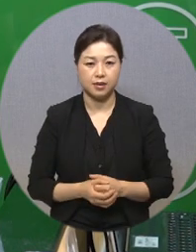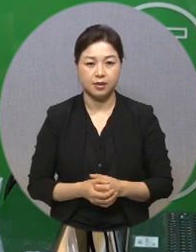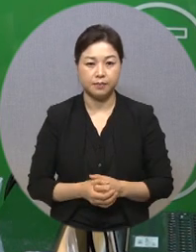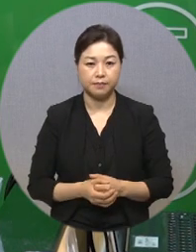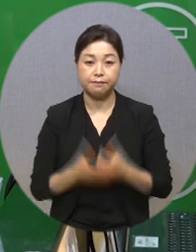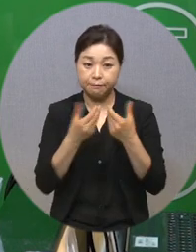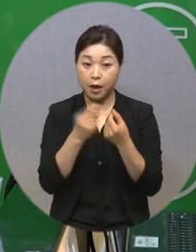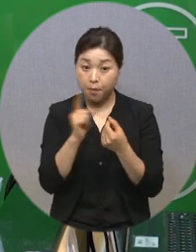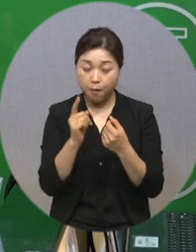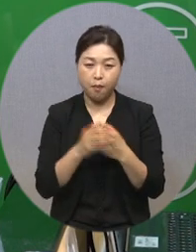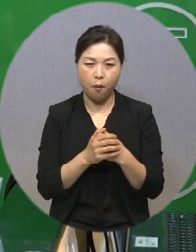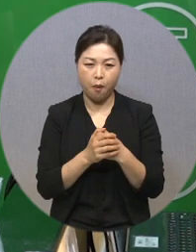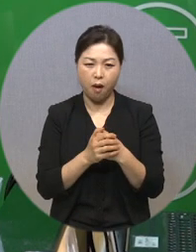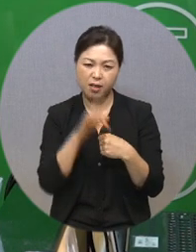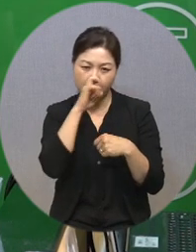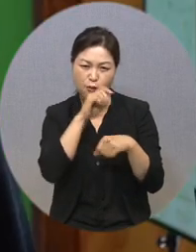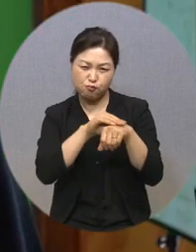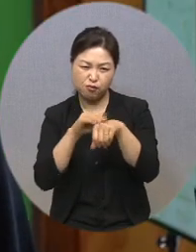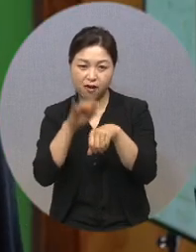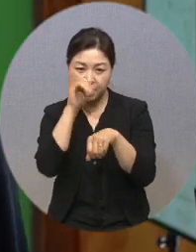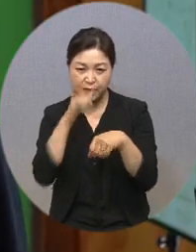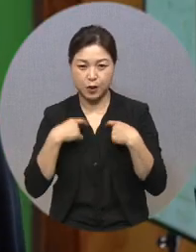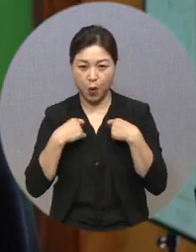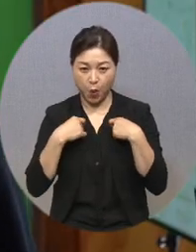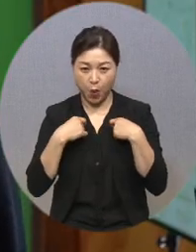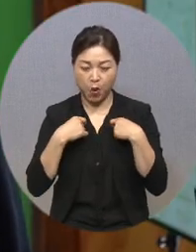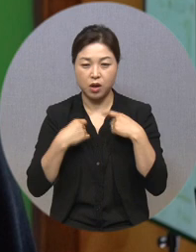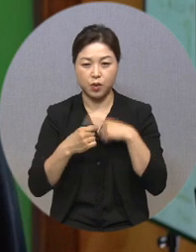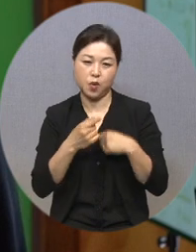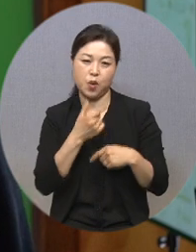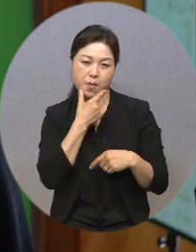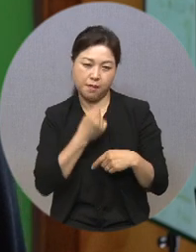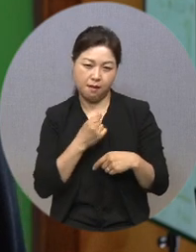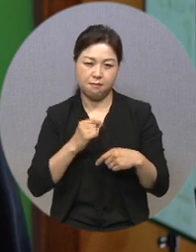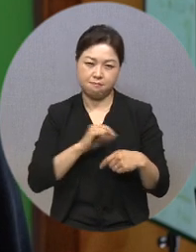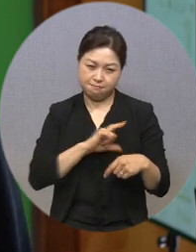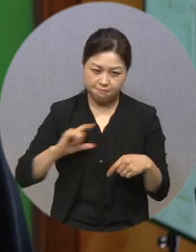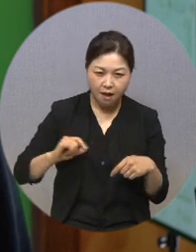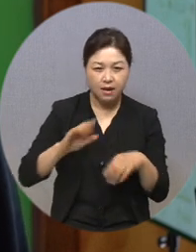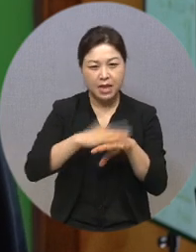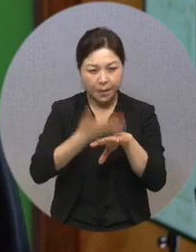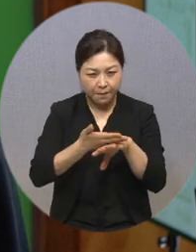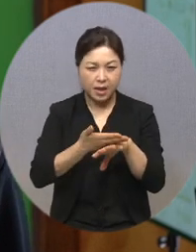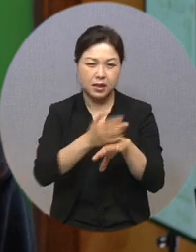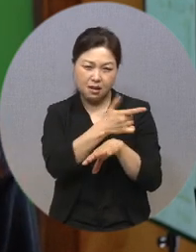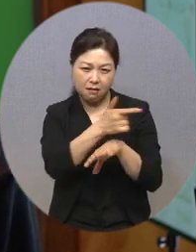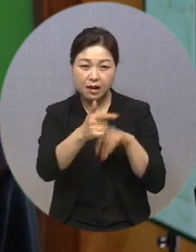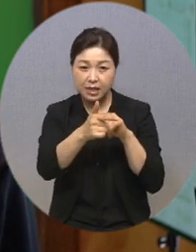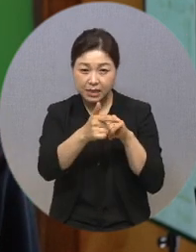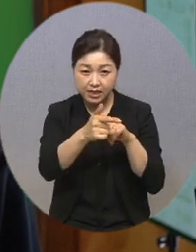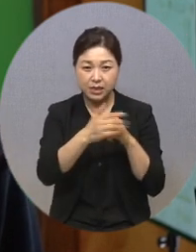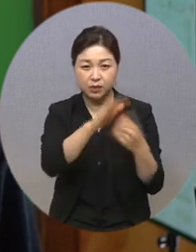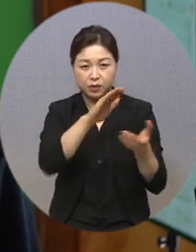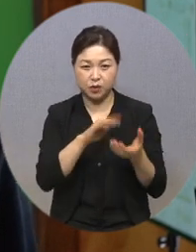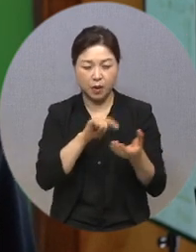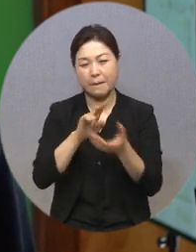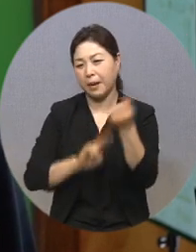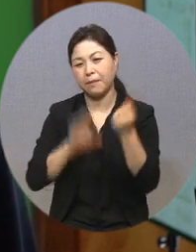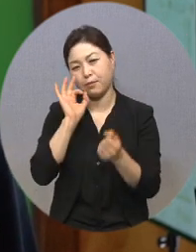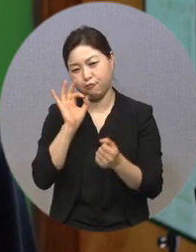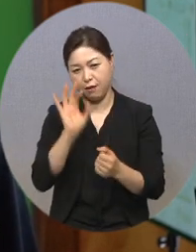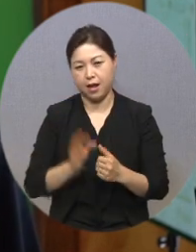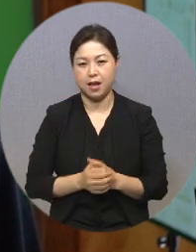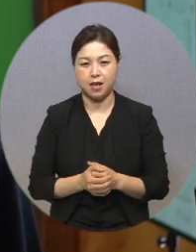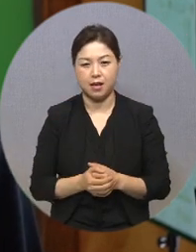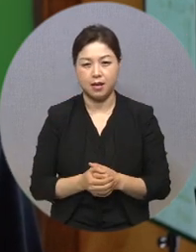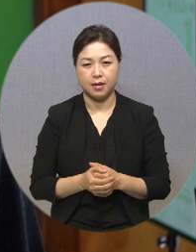예를 들어서 얼룩이 있는 옷이라든지 입던 속옷이나 양말, 낡은 신발 등은 기증을 해주셔도 판매를 할 수가